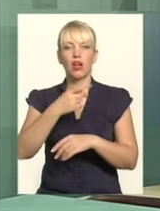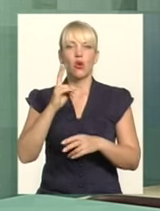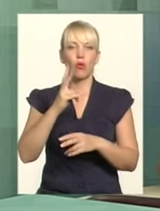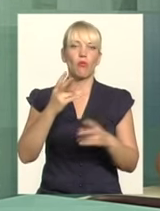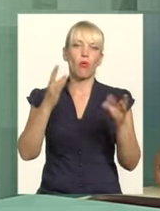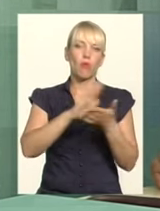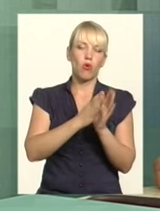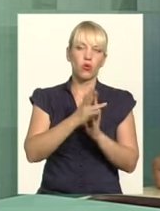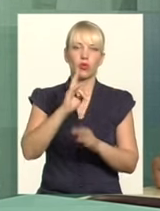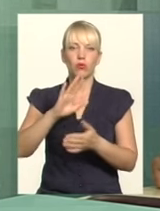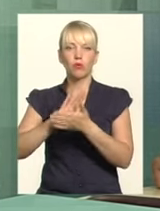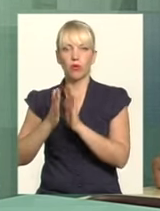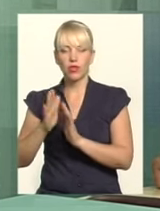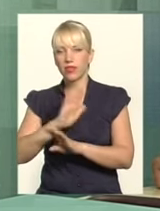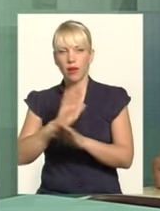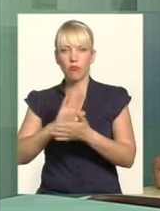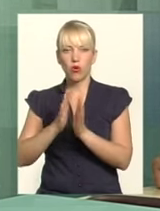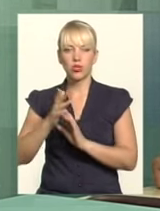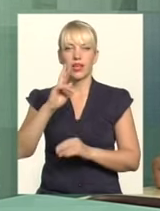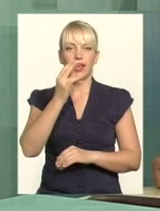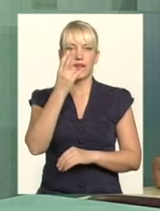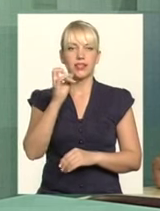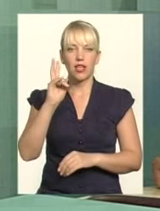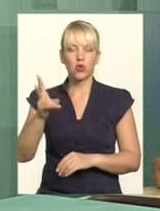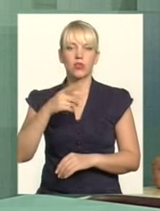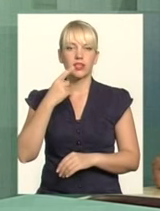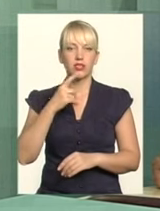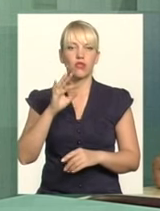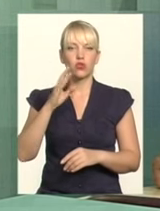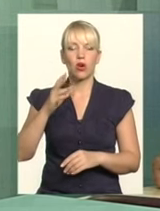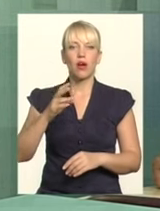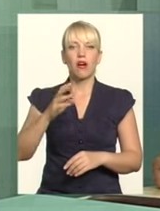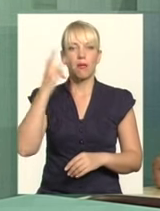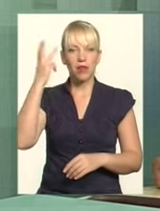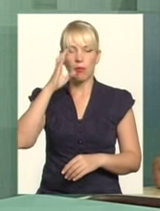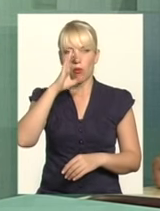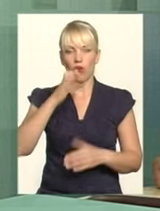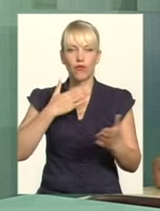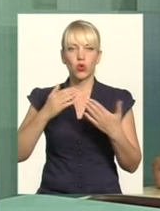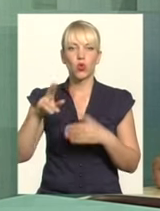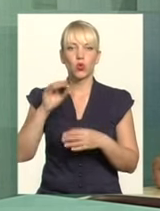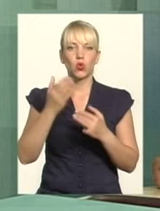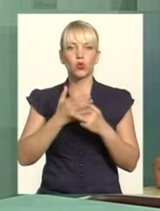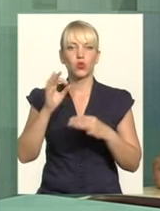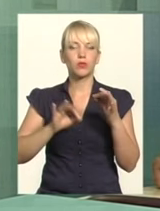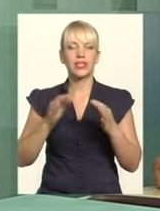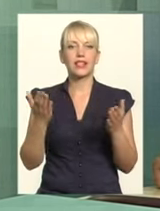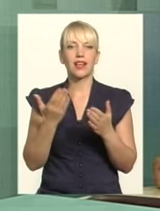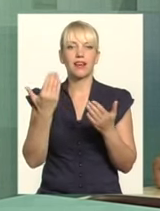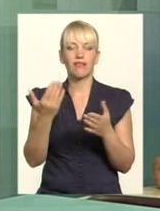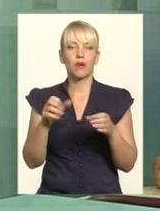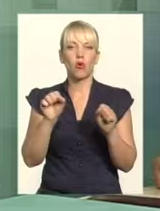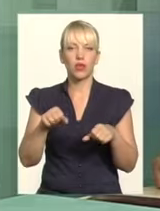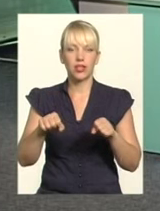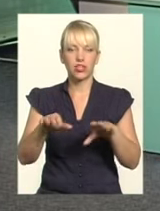положено. Я до нього приїжджав, сказав Хмельницьку, погано ставляться до субсидій. Яке питання ви могли розрішити?